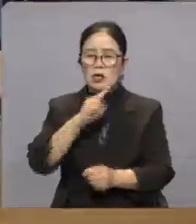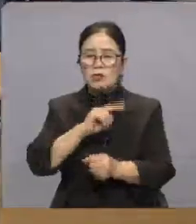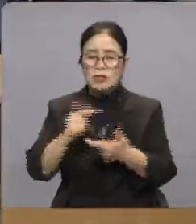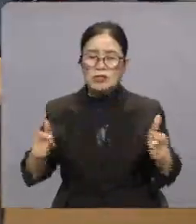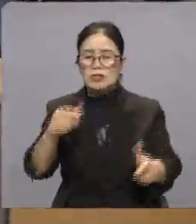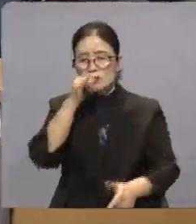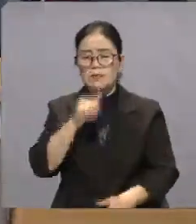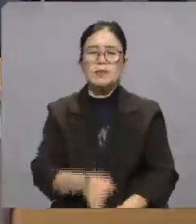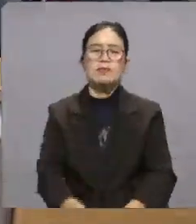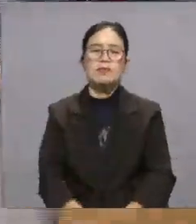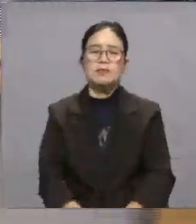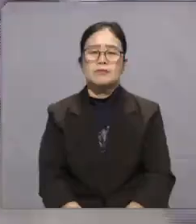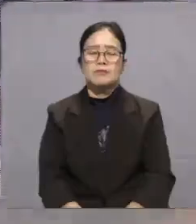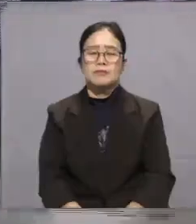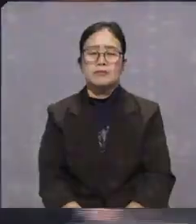받습니다